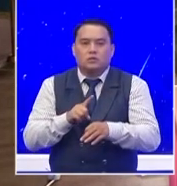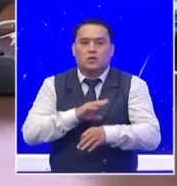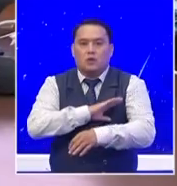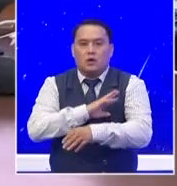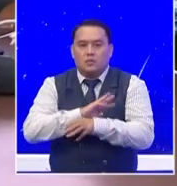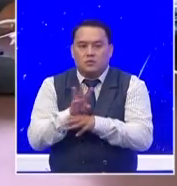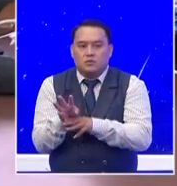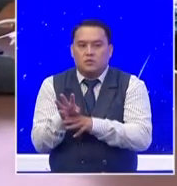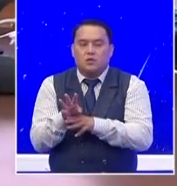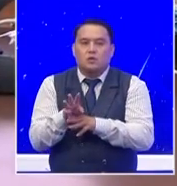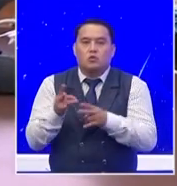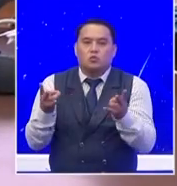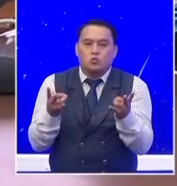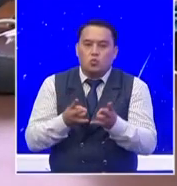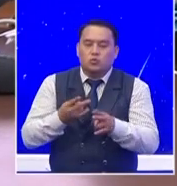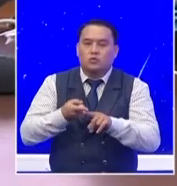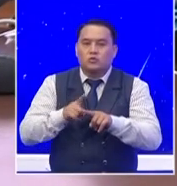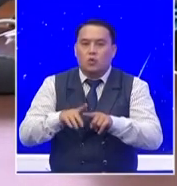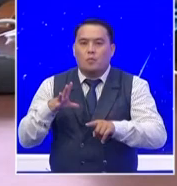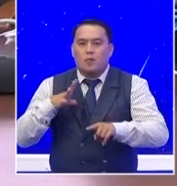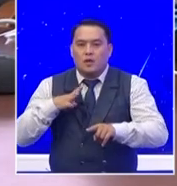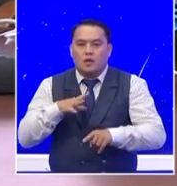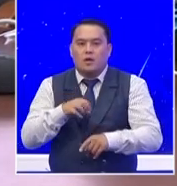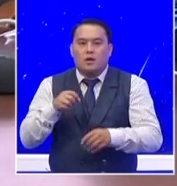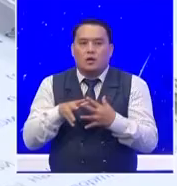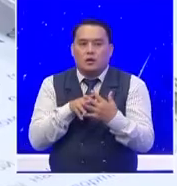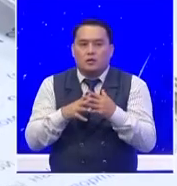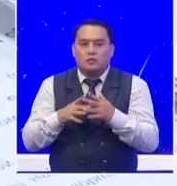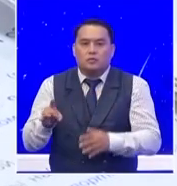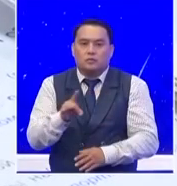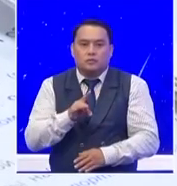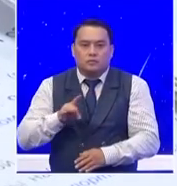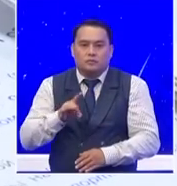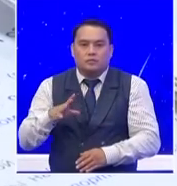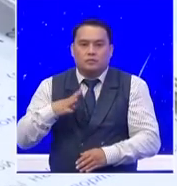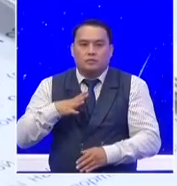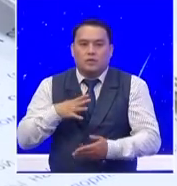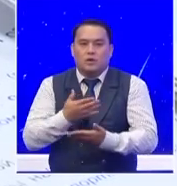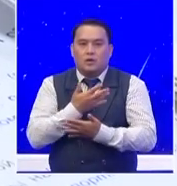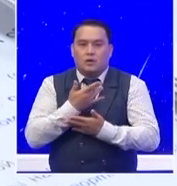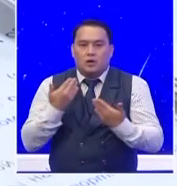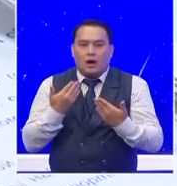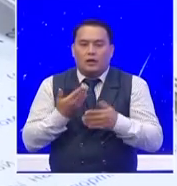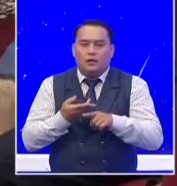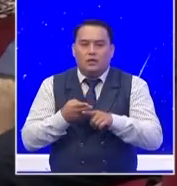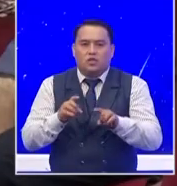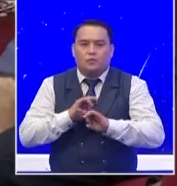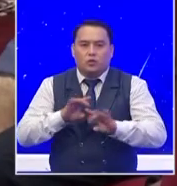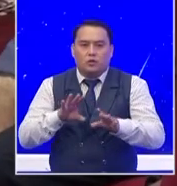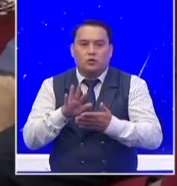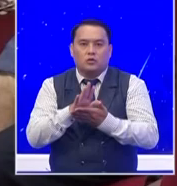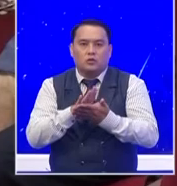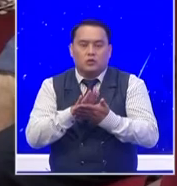ранних стадиях. За 2 недели количество анализов увеличено с 200 до 300 в сутки. Предпринятые меры дали положительные